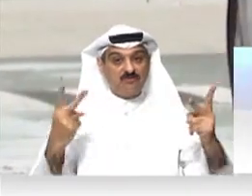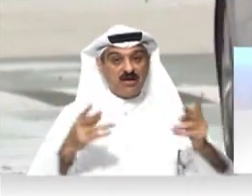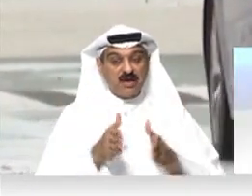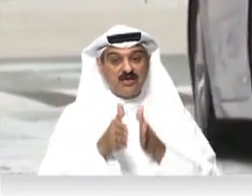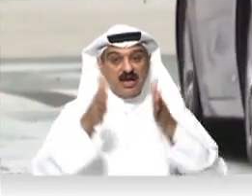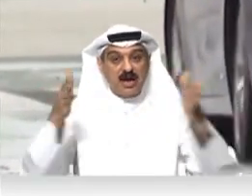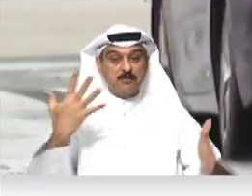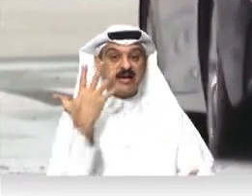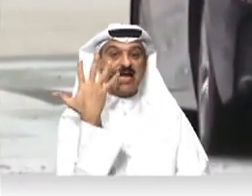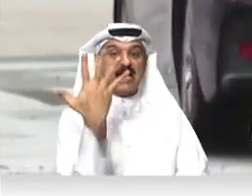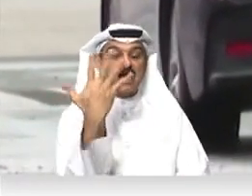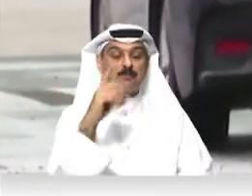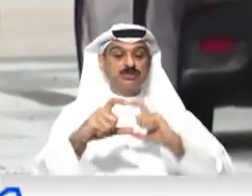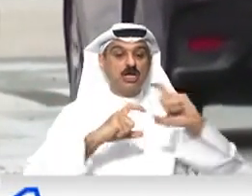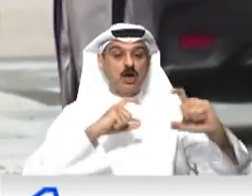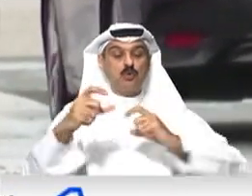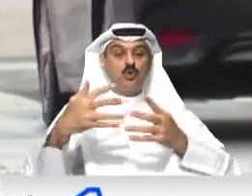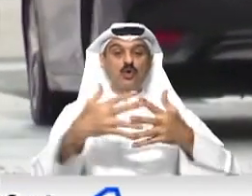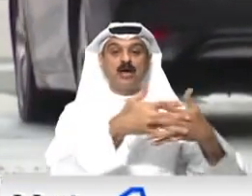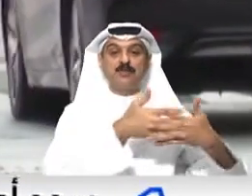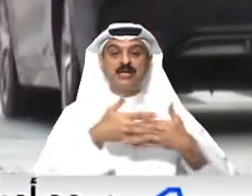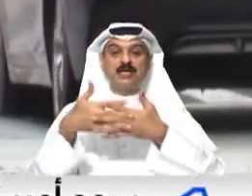خمسه بنوك امريكيه